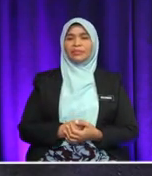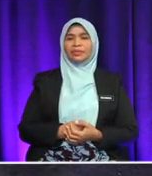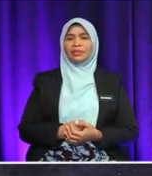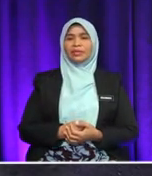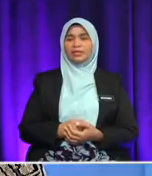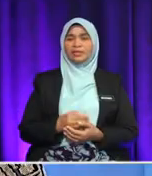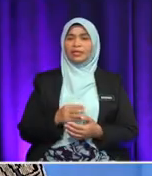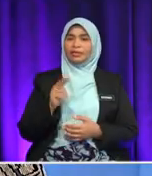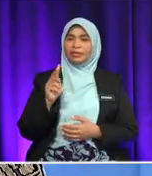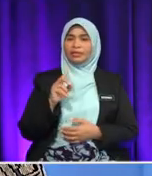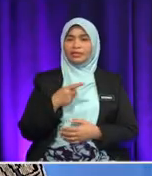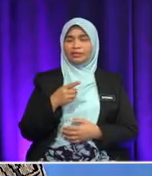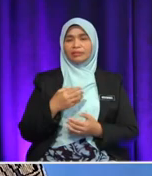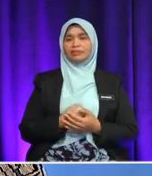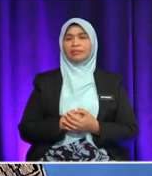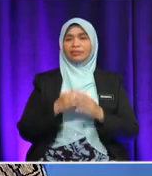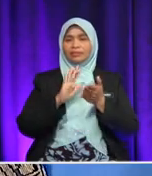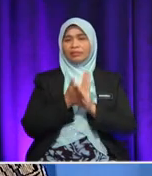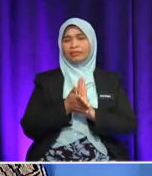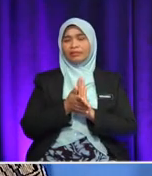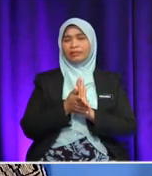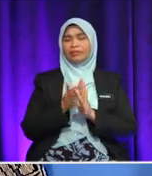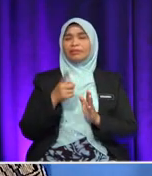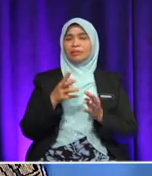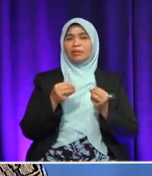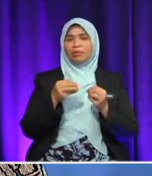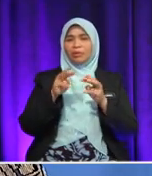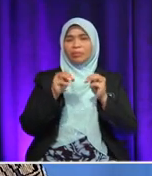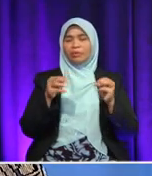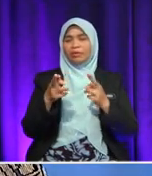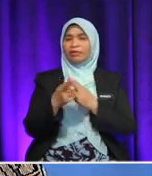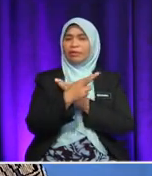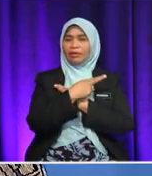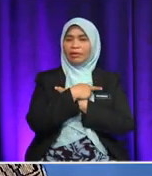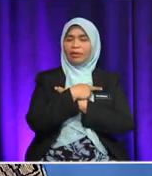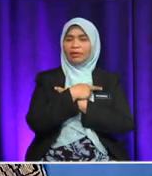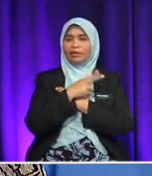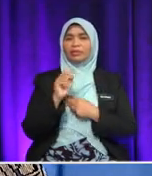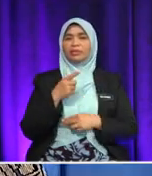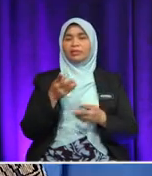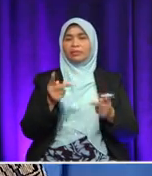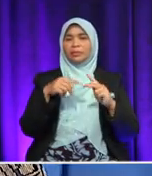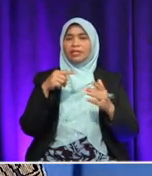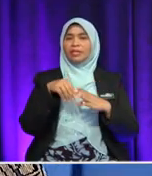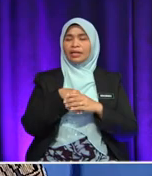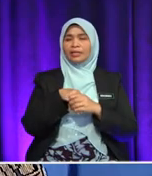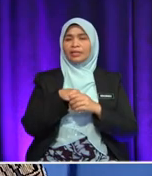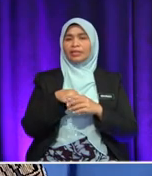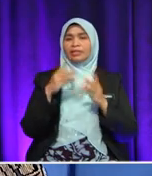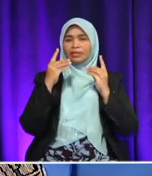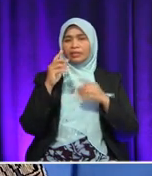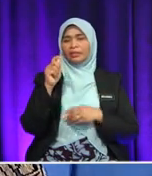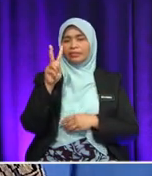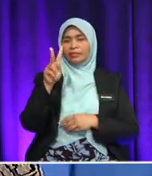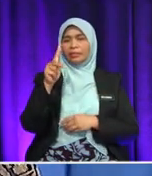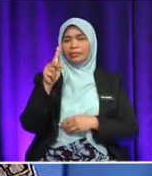nanti-nantikan jadi murid-murid kita ruang untuk bereaksi ketika kita kembali sudah pas ini di TV Champion